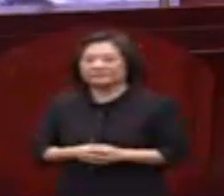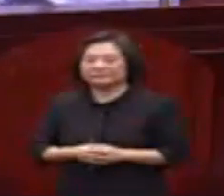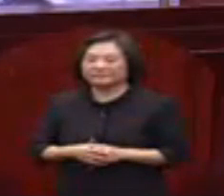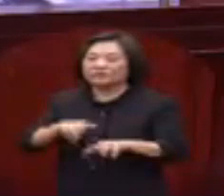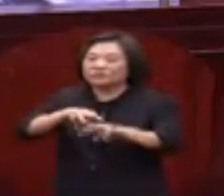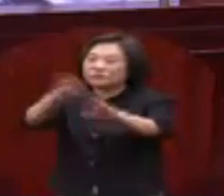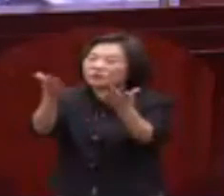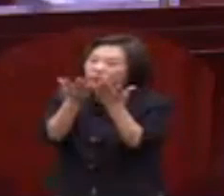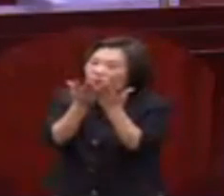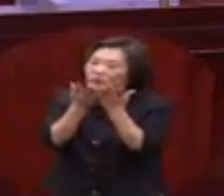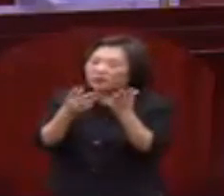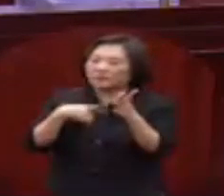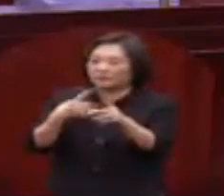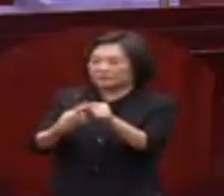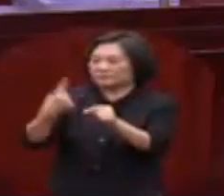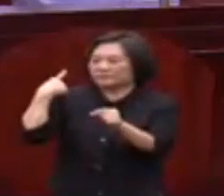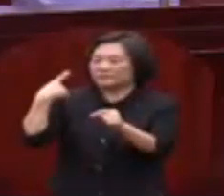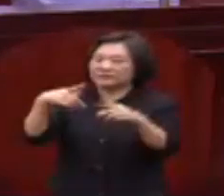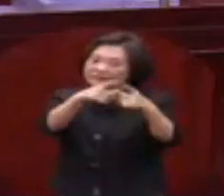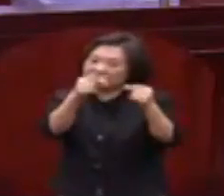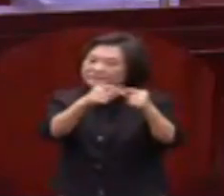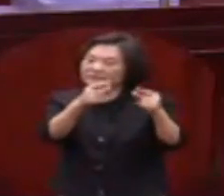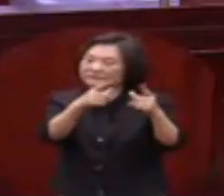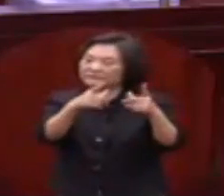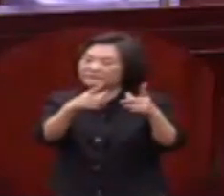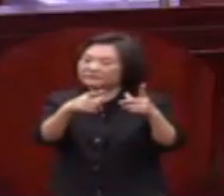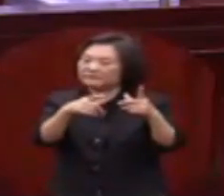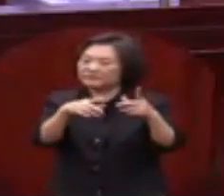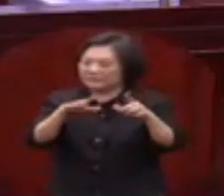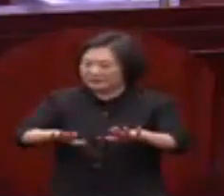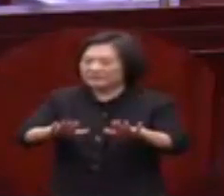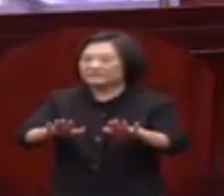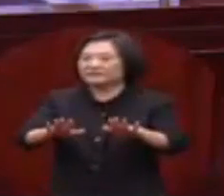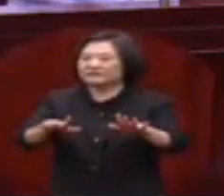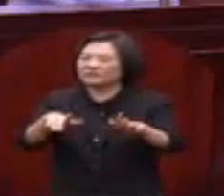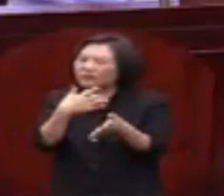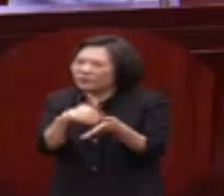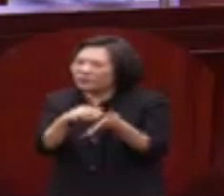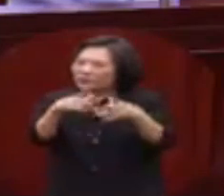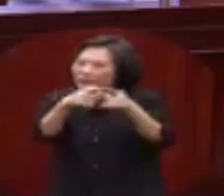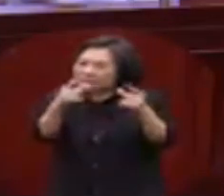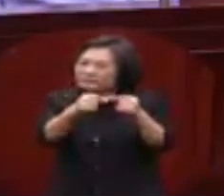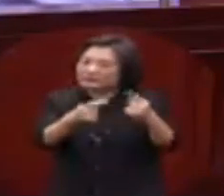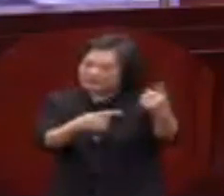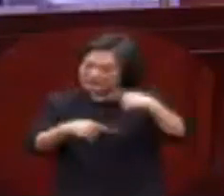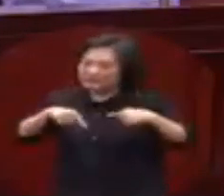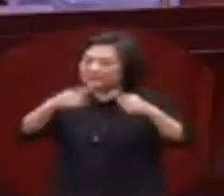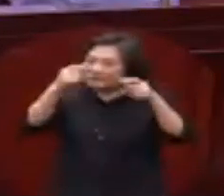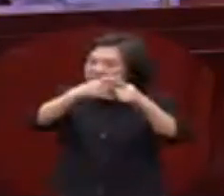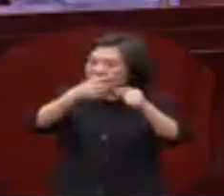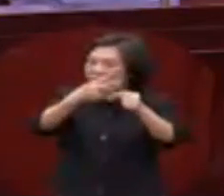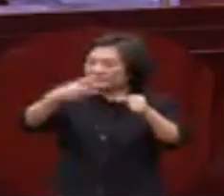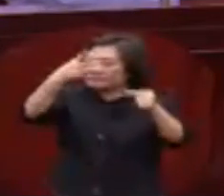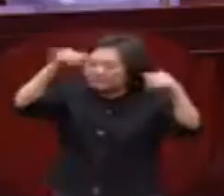样，这个去年日本来台，应该不是去年，今年的我们算一算日本高中毕业生来台